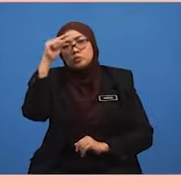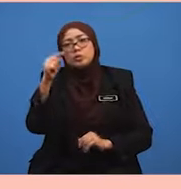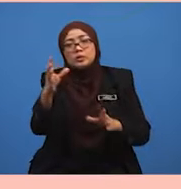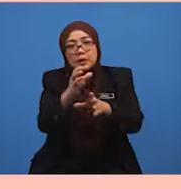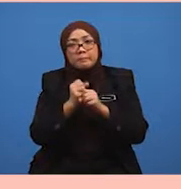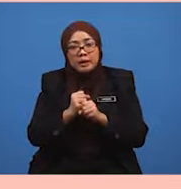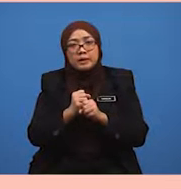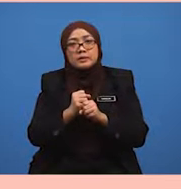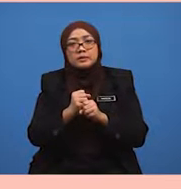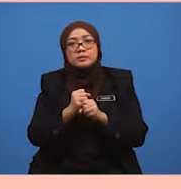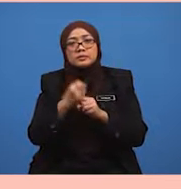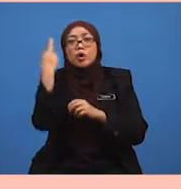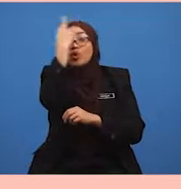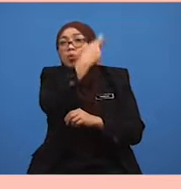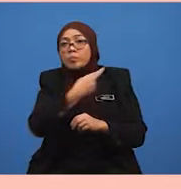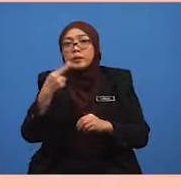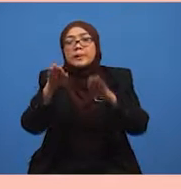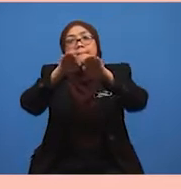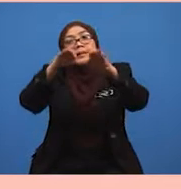sebagai meja.